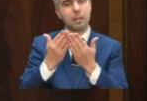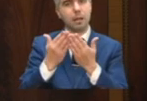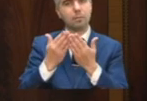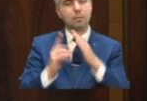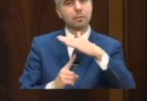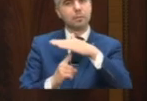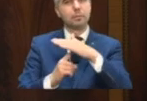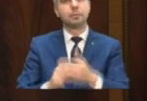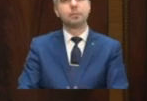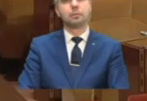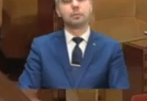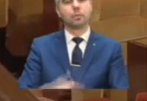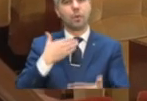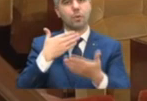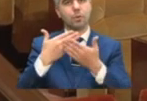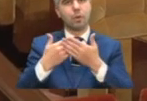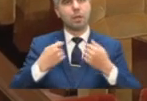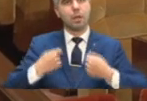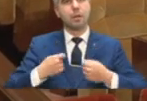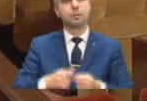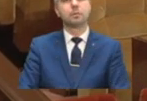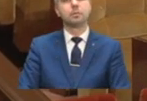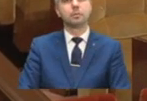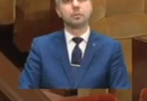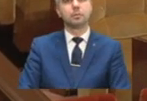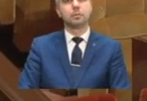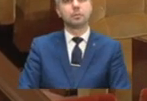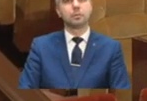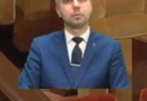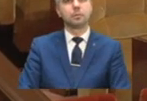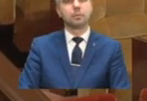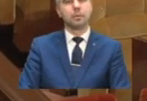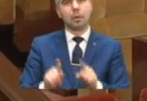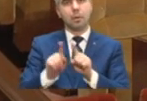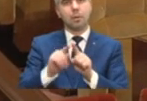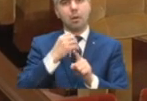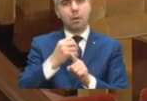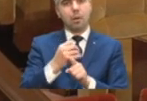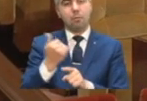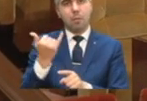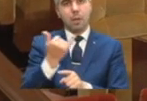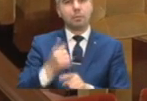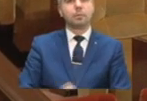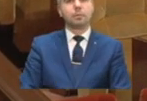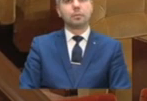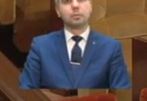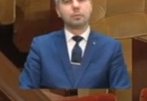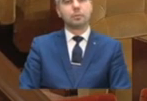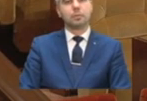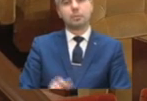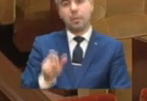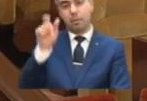والاشتراكية. شكرا السيدة الرئيسة. أنا نقطة النظام أساسية السيدة الرئيسة، وأنه السيد النائب